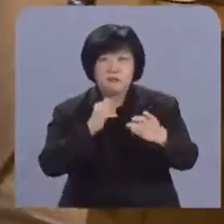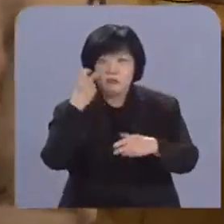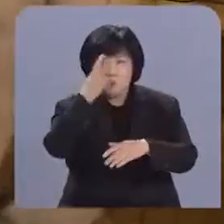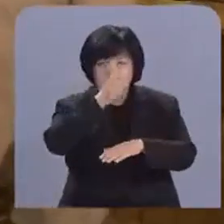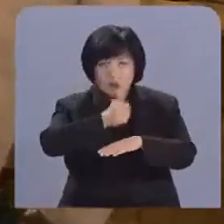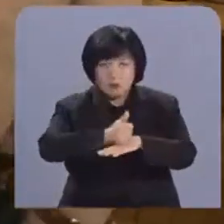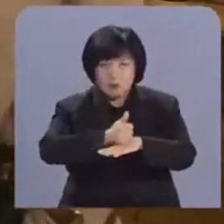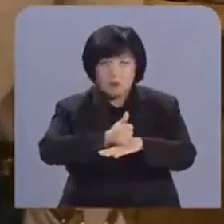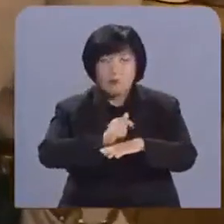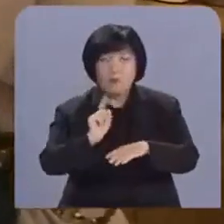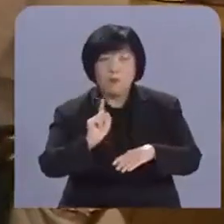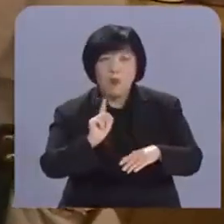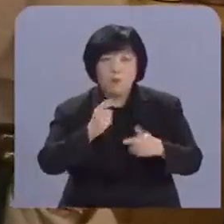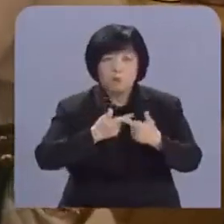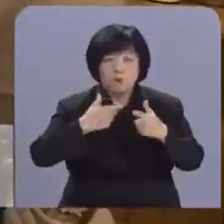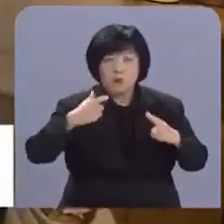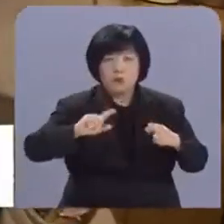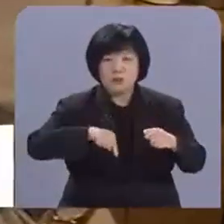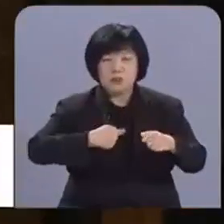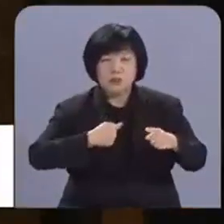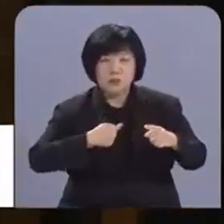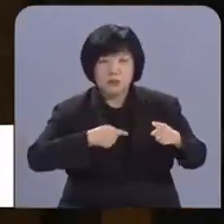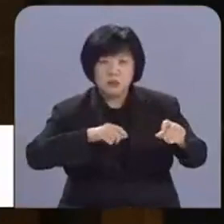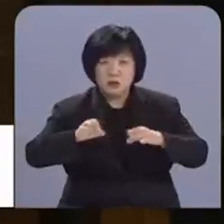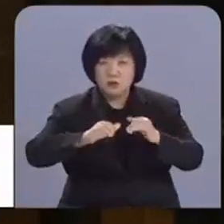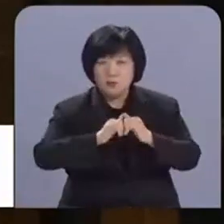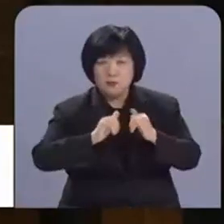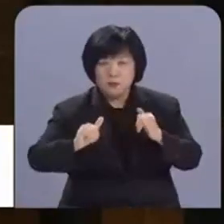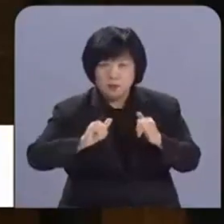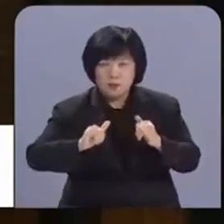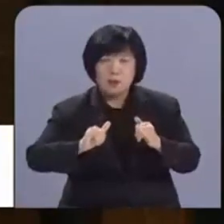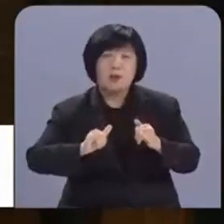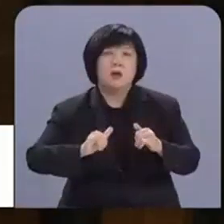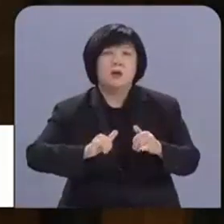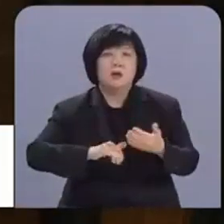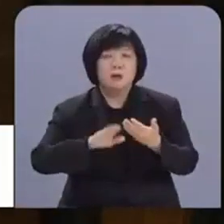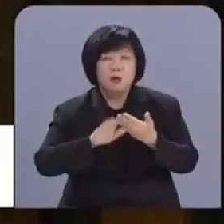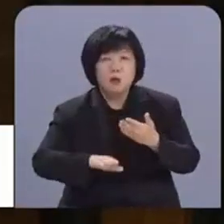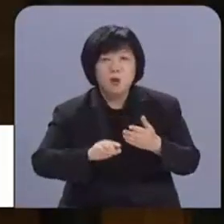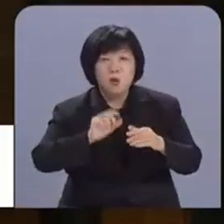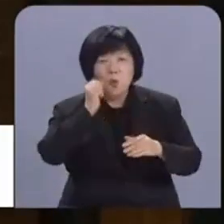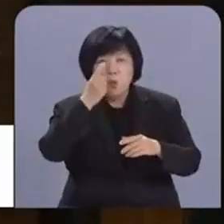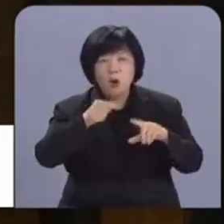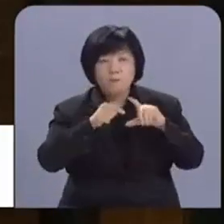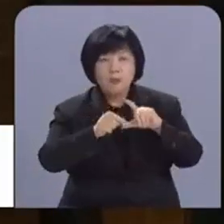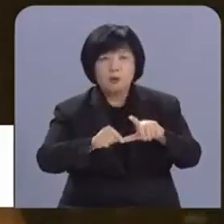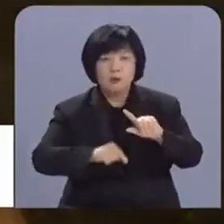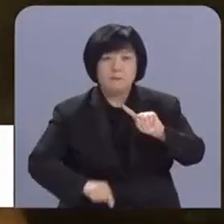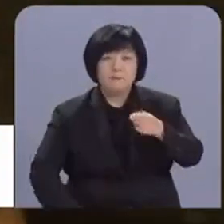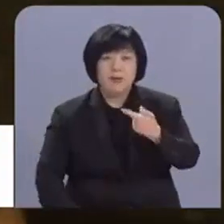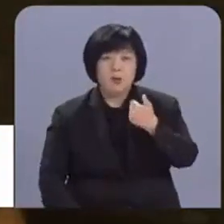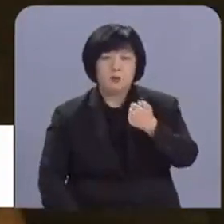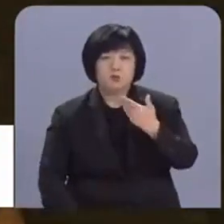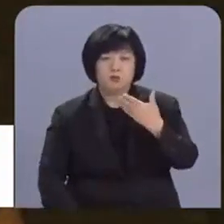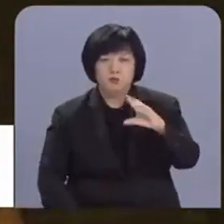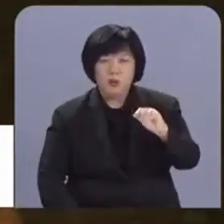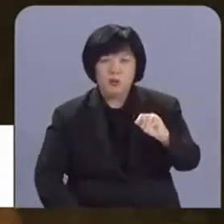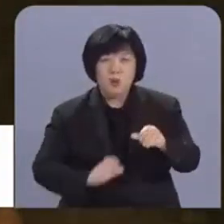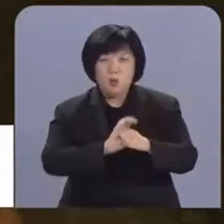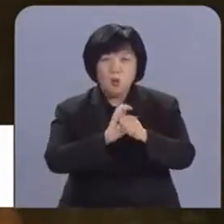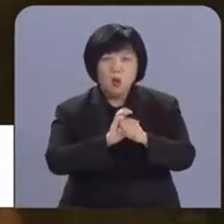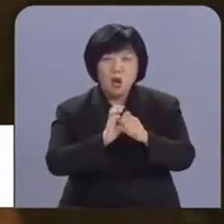진행한 결과 부산 지역 1인 자영업자 소득은 최저임금보다 낮은 월 평균 159만 원으로 코로나19